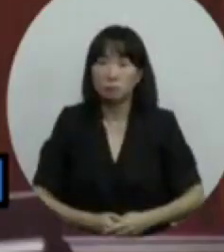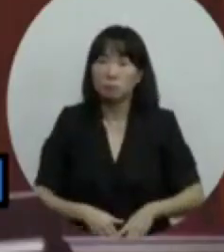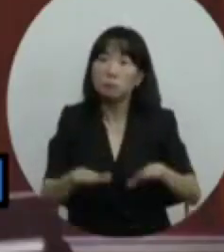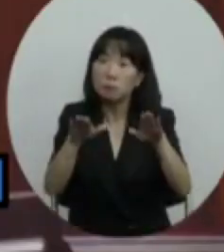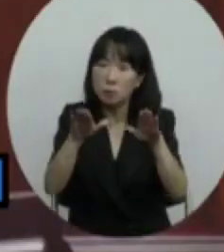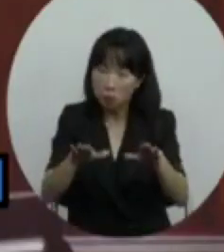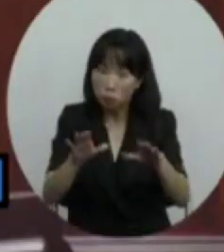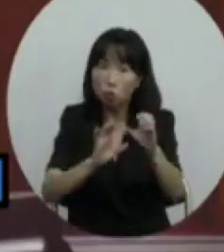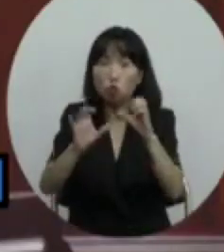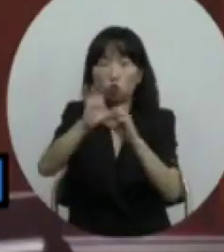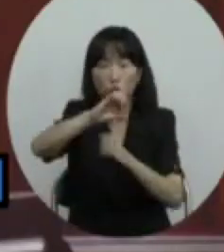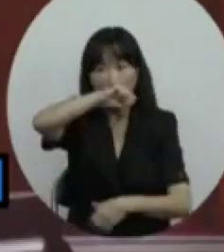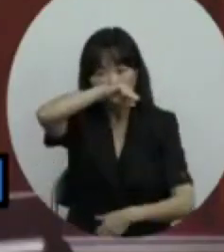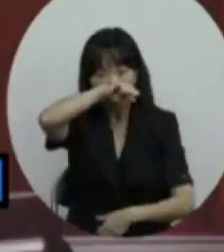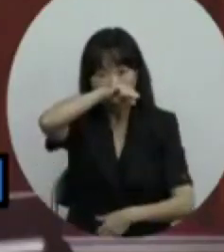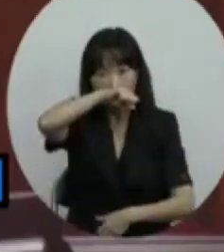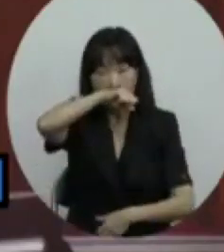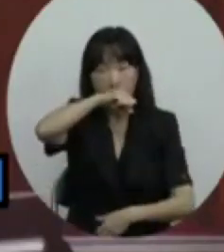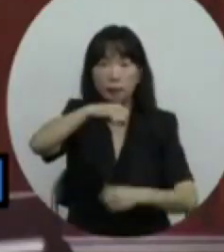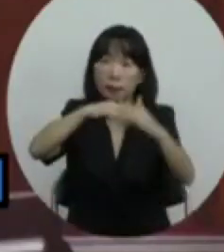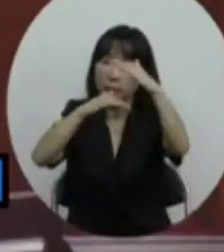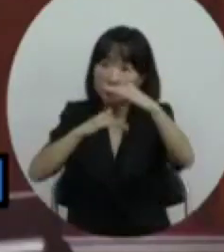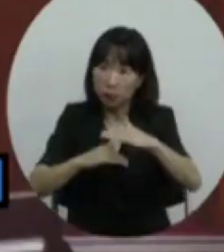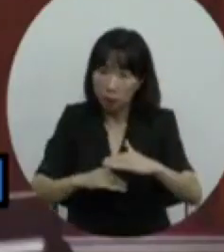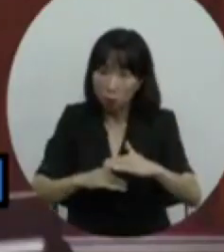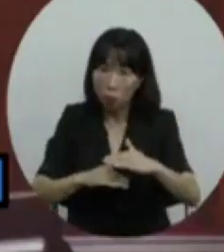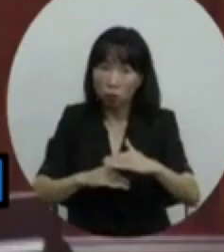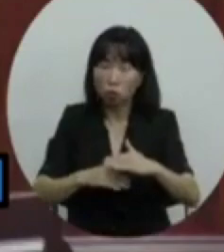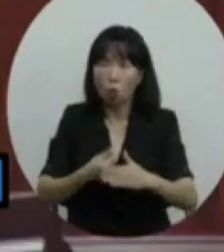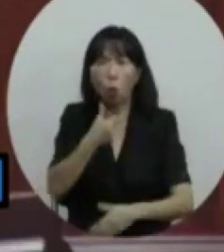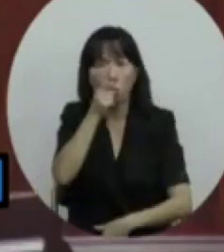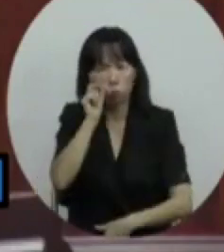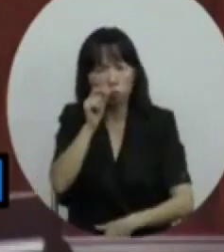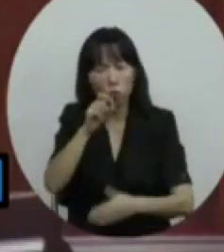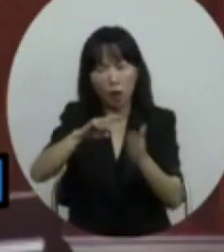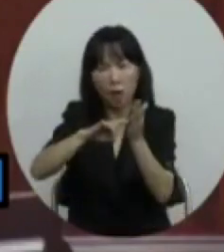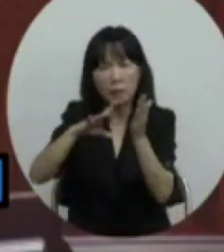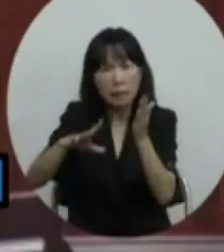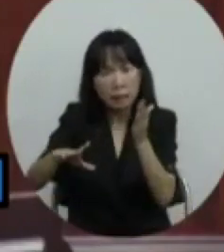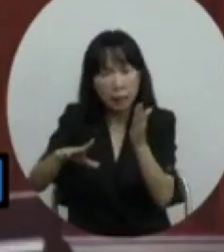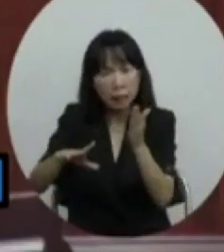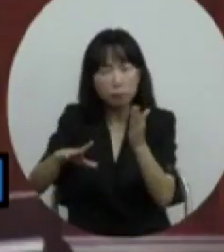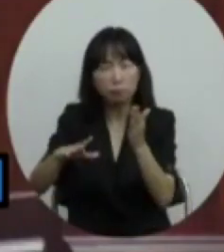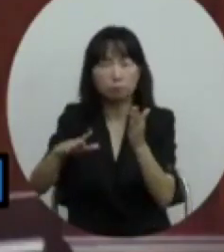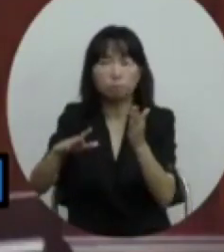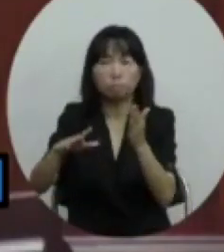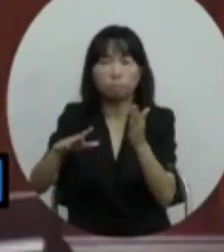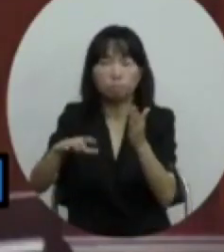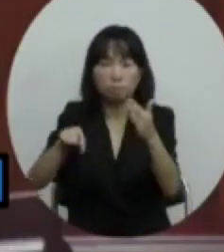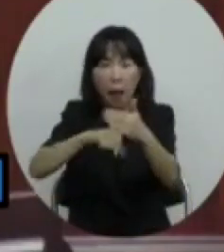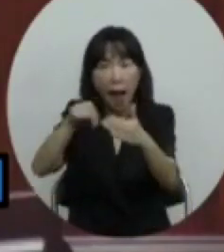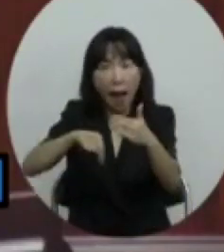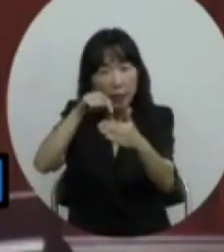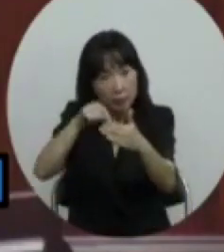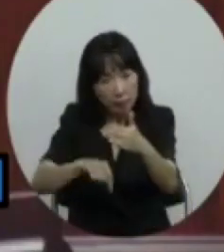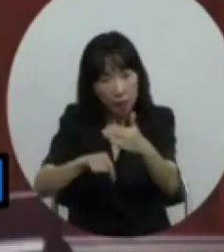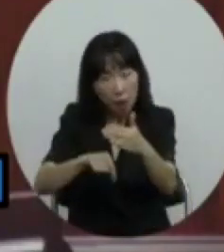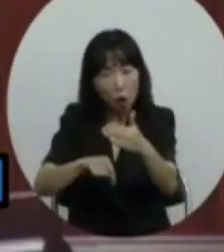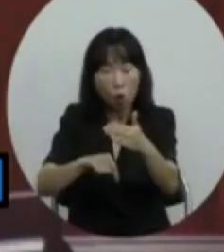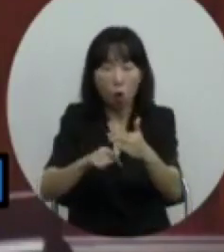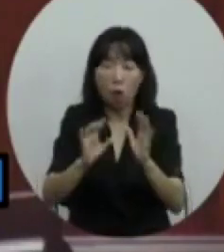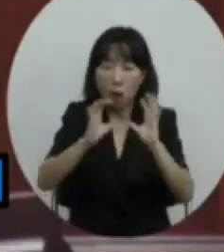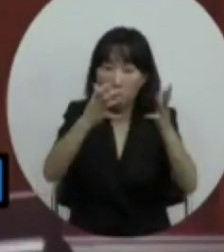이번 추가 경정 예산안은 부족한 세입 여건 속에서 추가로 배정된 국도비